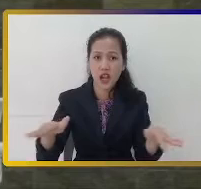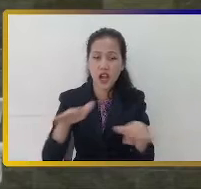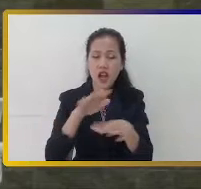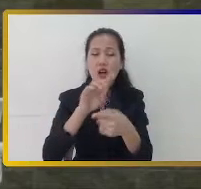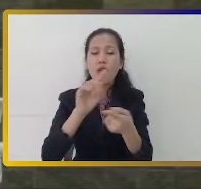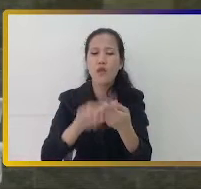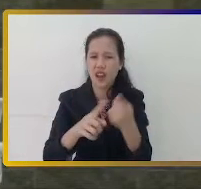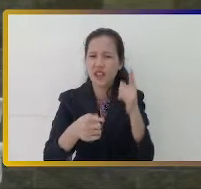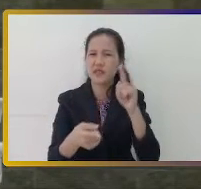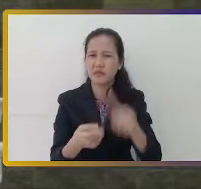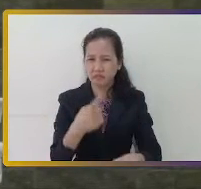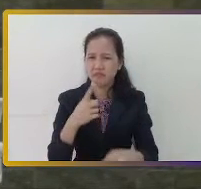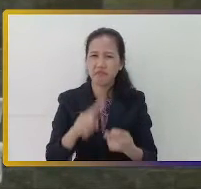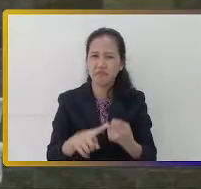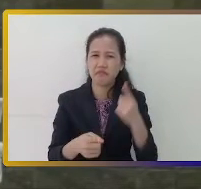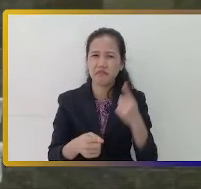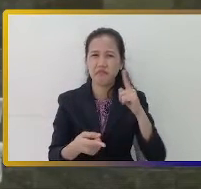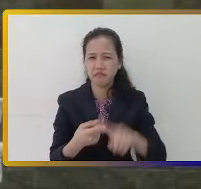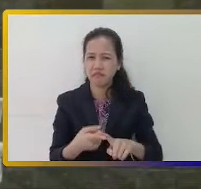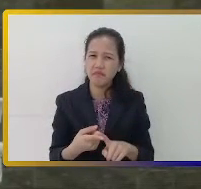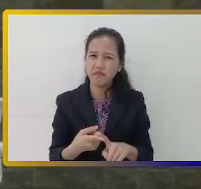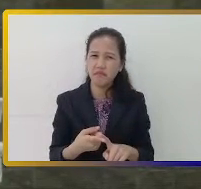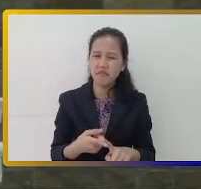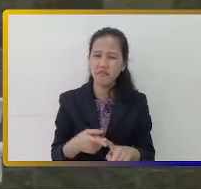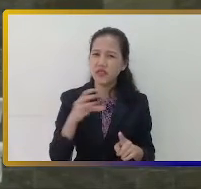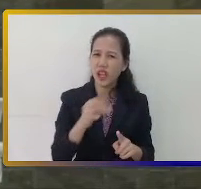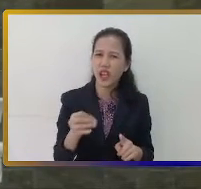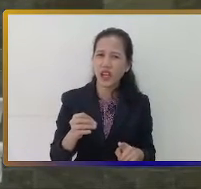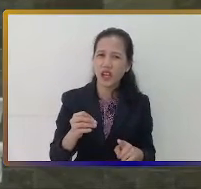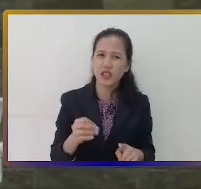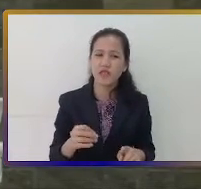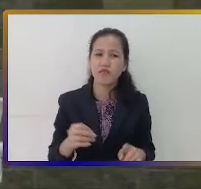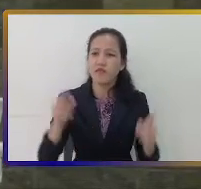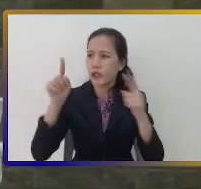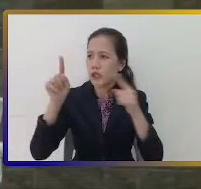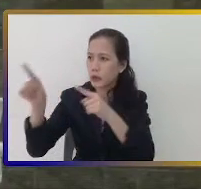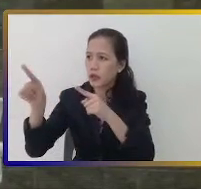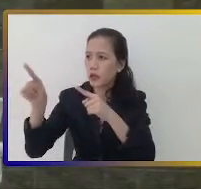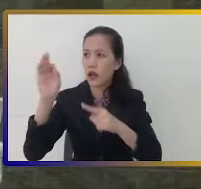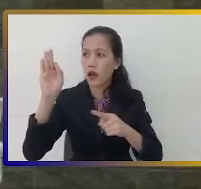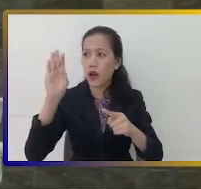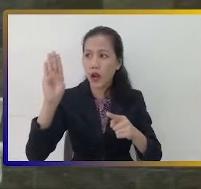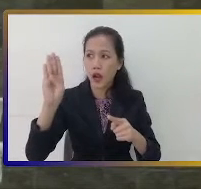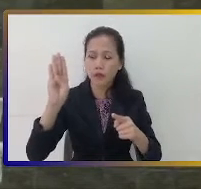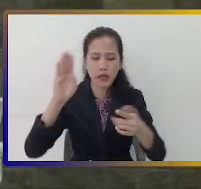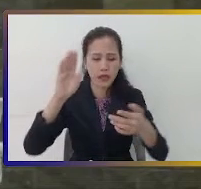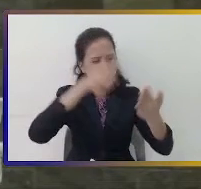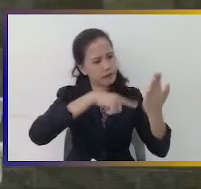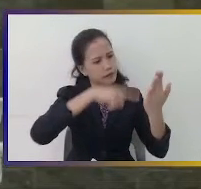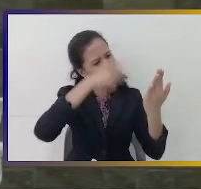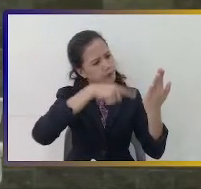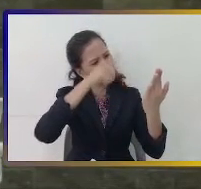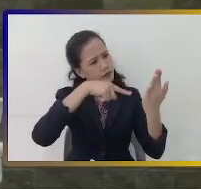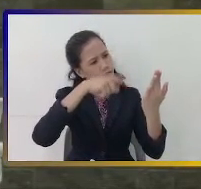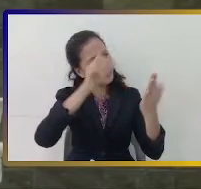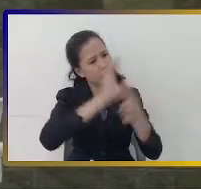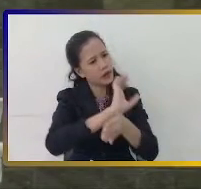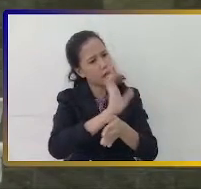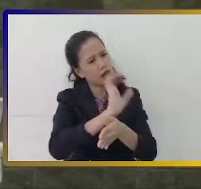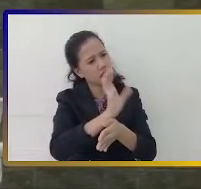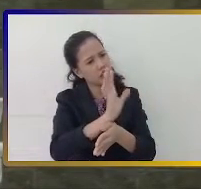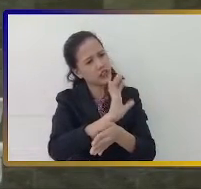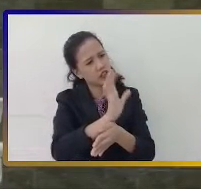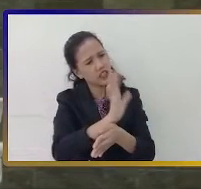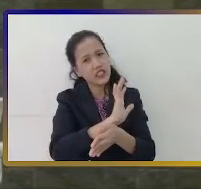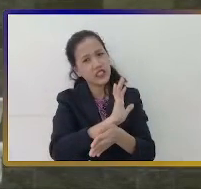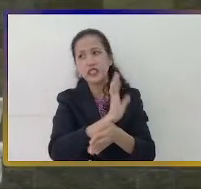At kung minsan, kapatid, pupunta na lang sila sa social media para entertain yung sarili po nila. Bakit po? Kasi yung mga magulang,